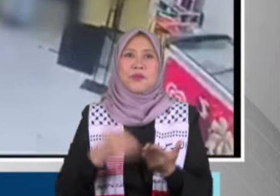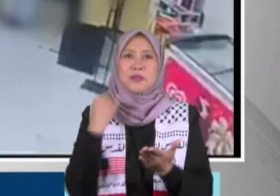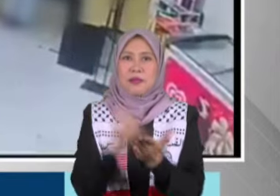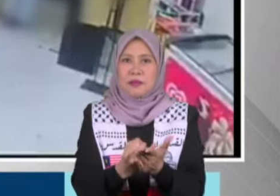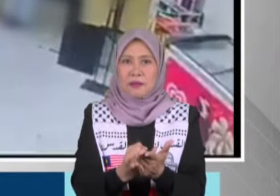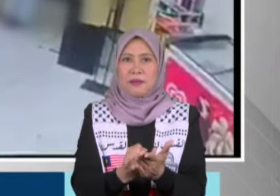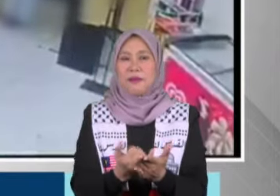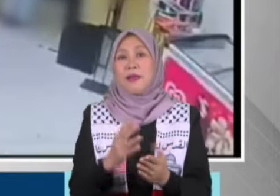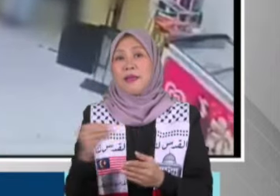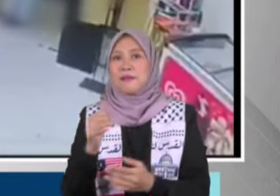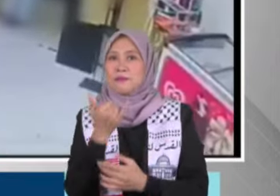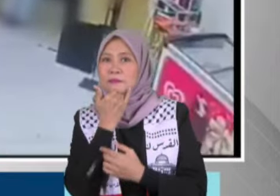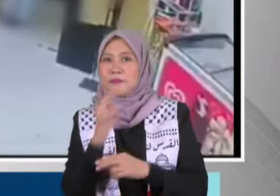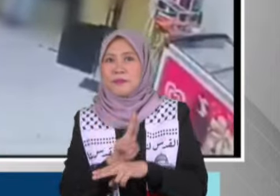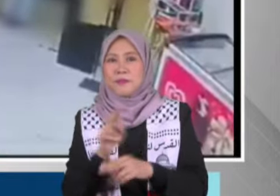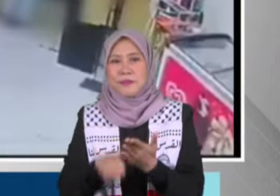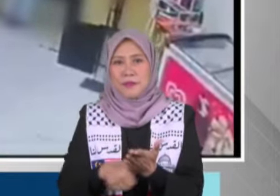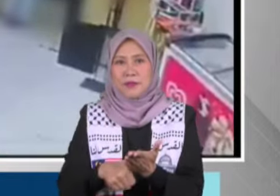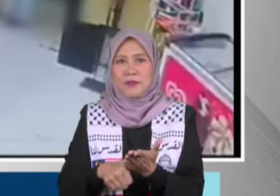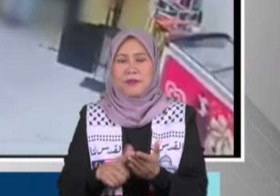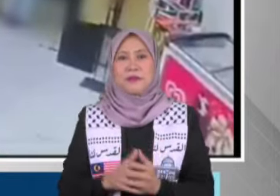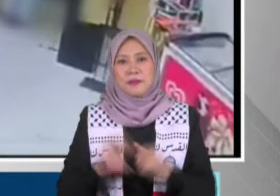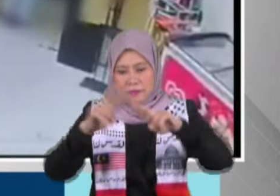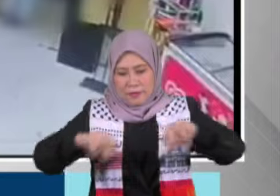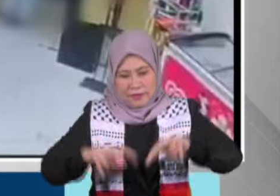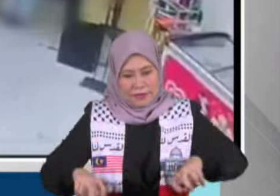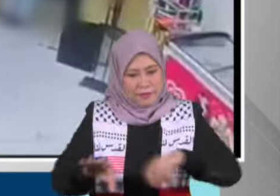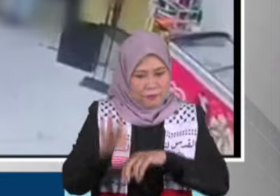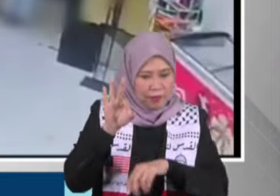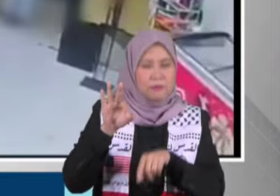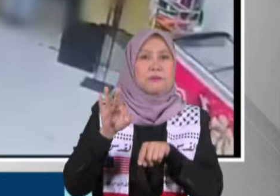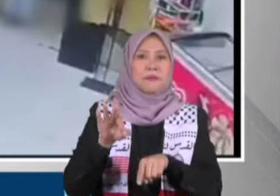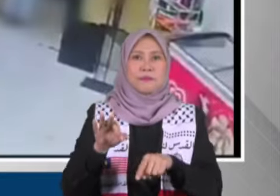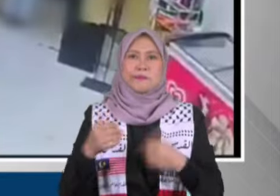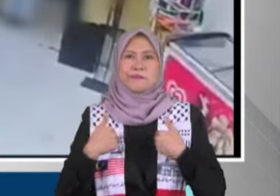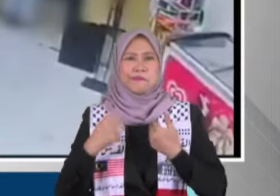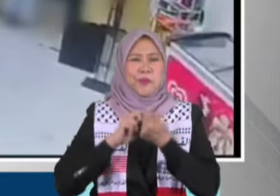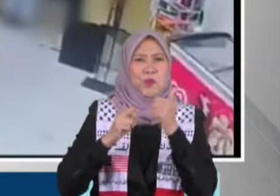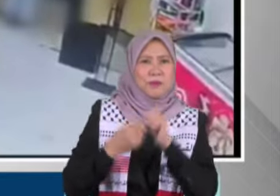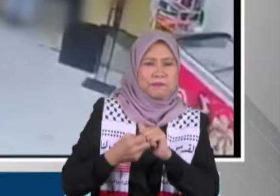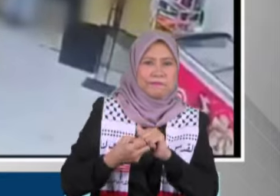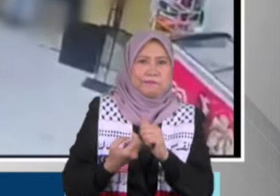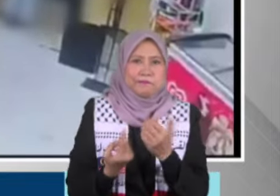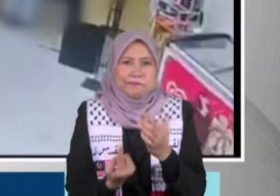kes penyalahgunaan dadah. Siasatan awal mendapati kejadian berpunca akibat perselisihan faham.